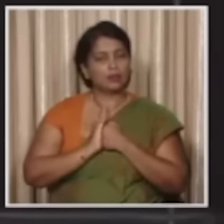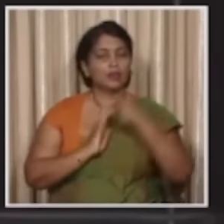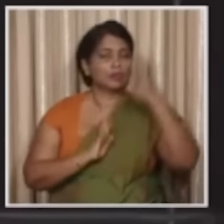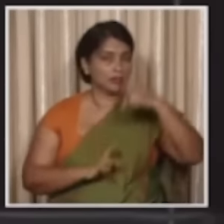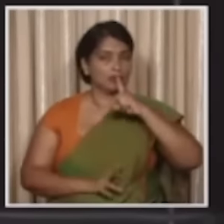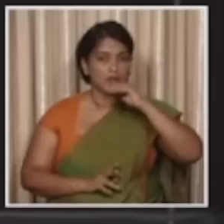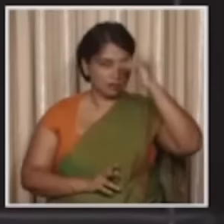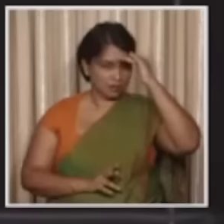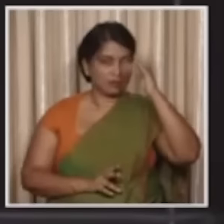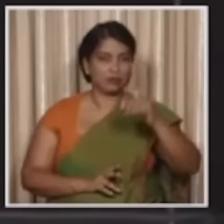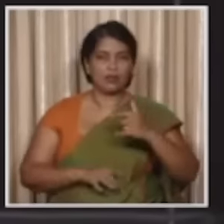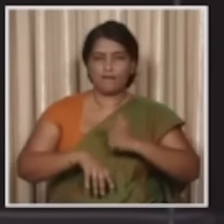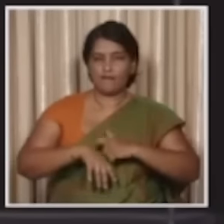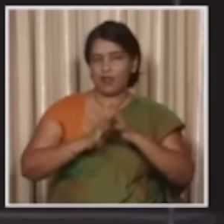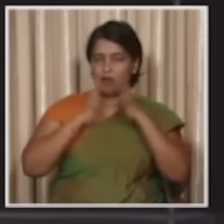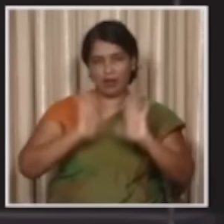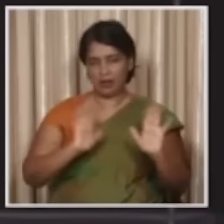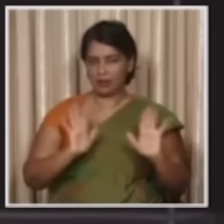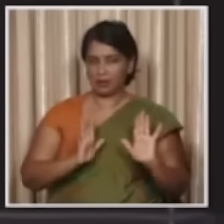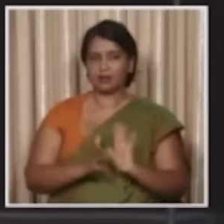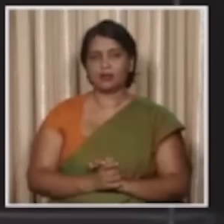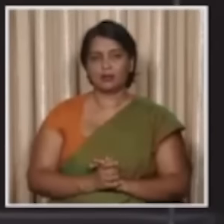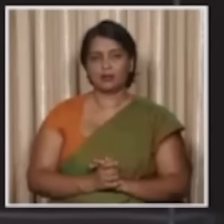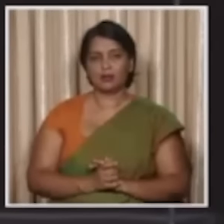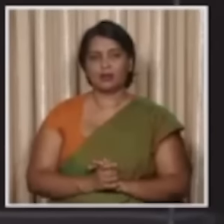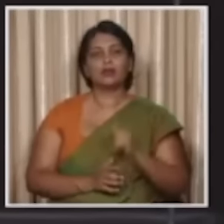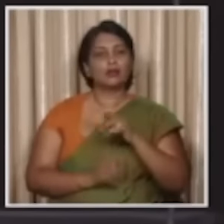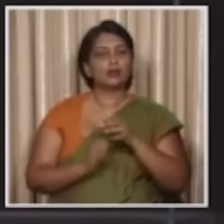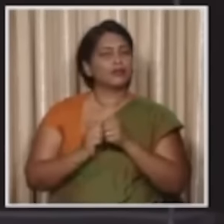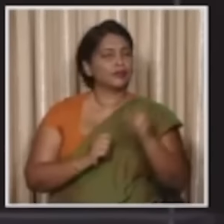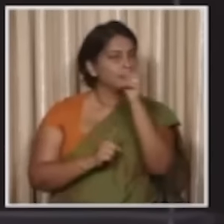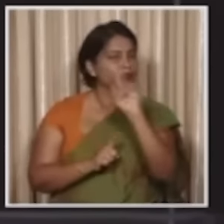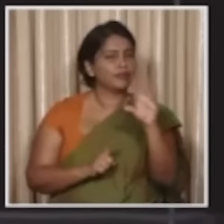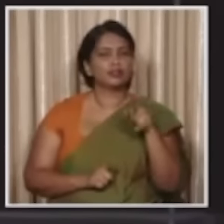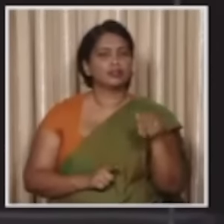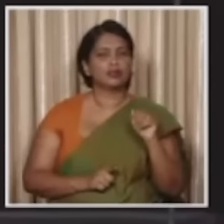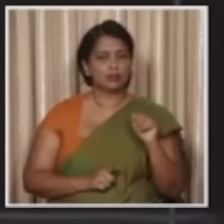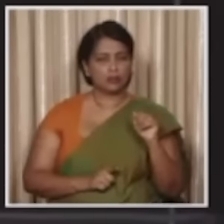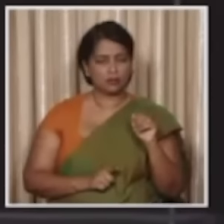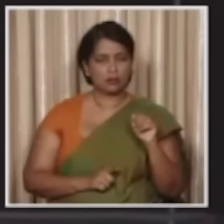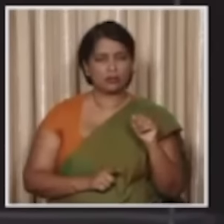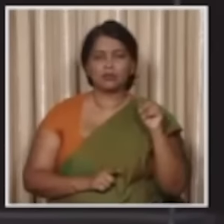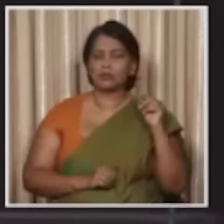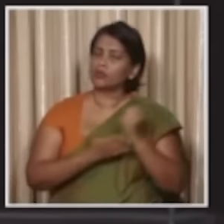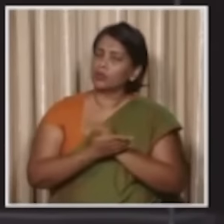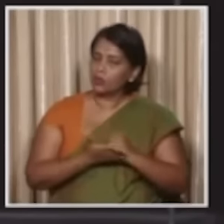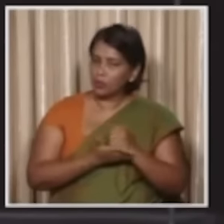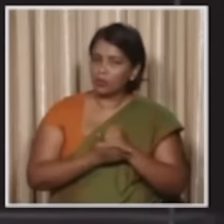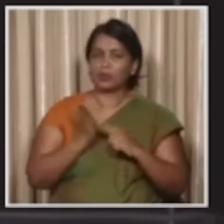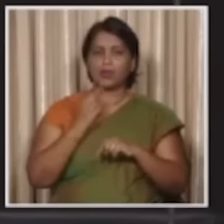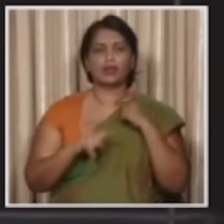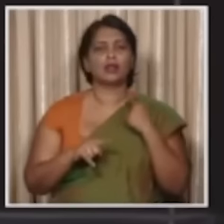නියෝජක කතානායකතුමනි, වැඩි කාලයක් ගන්න නැතුව මේකට කරන්න තියෙන එකම විසඳුම මේ සියලුම